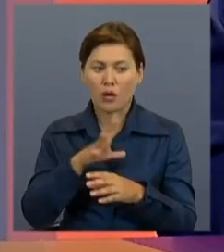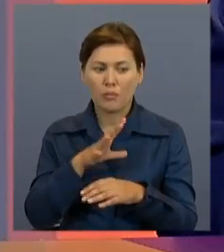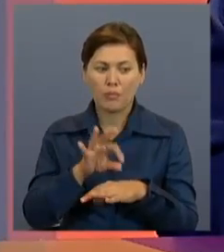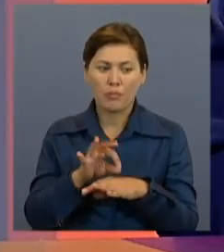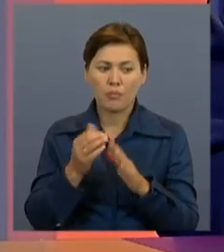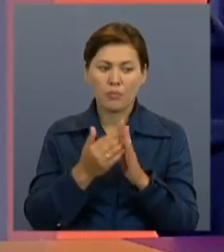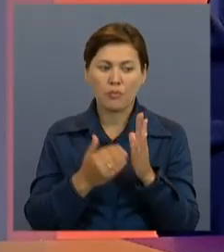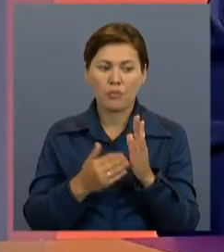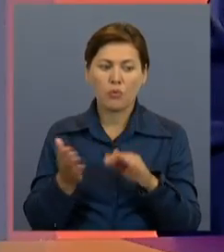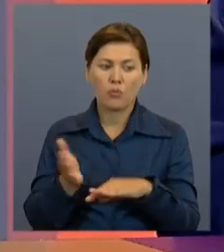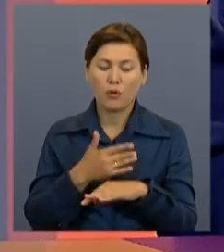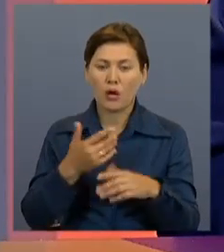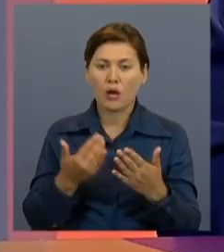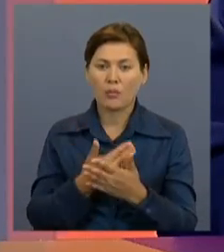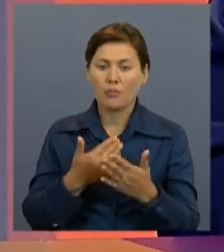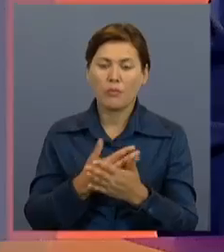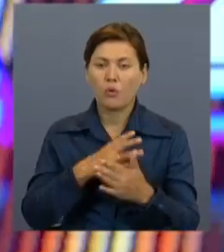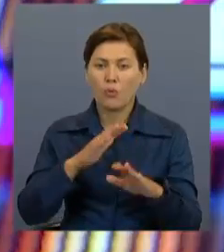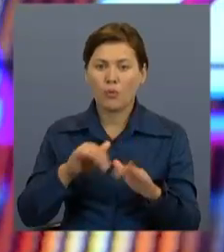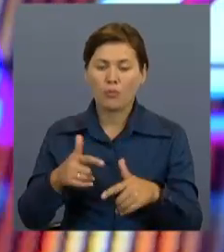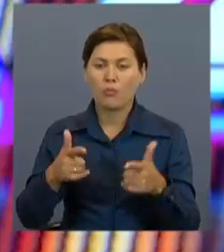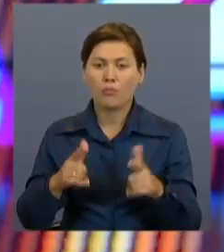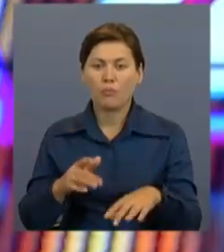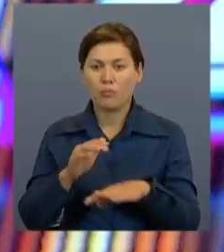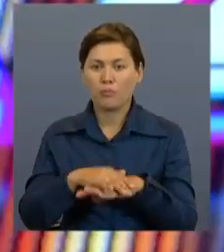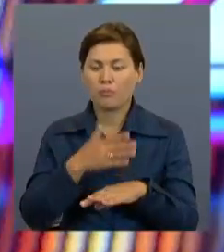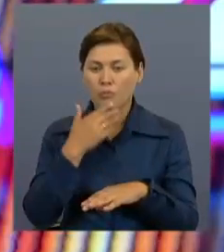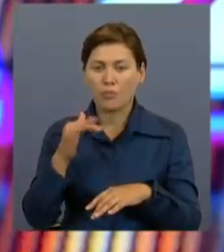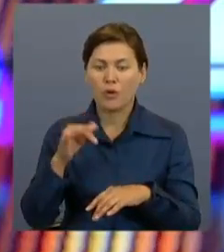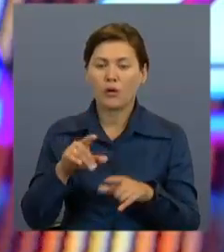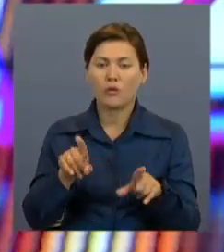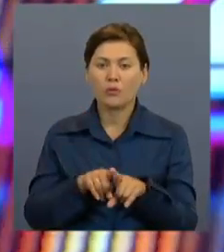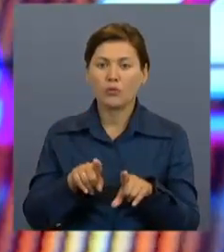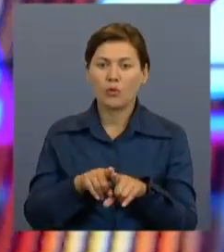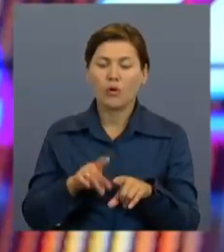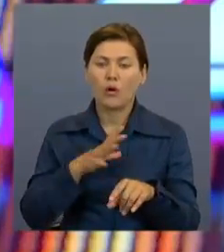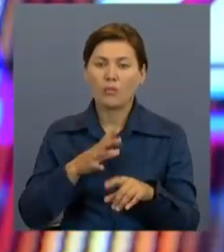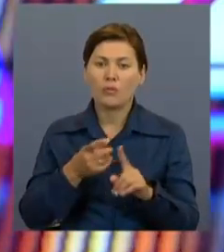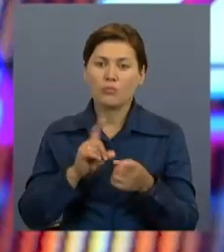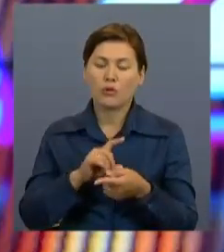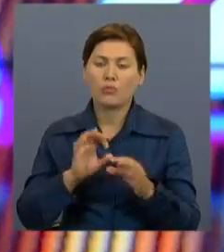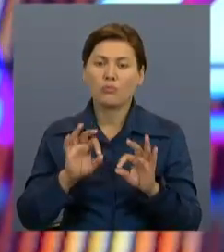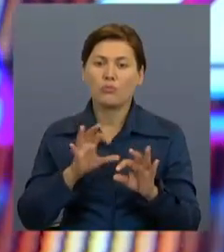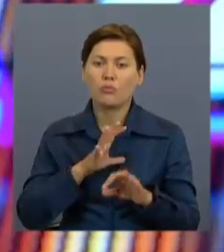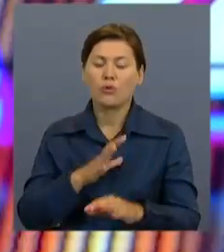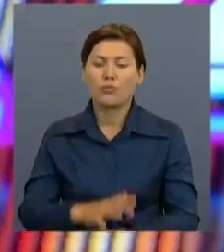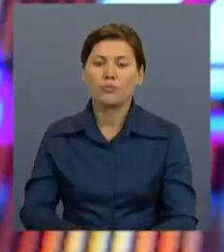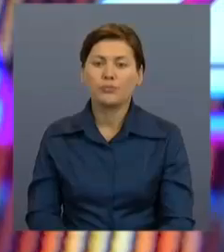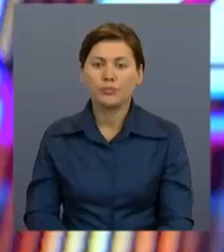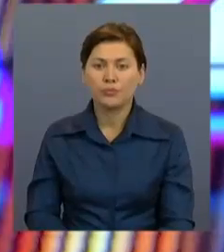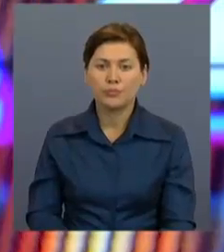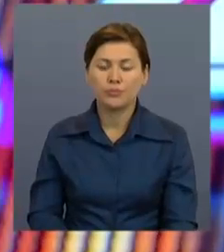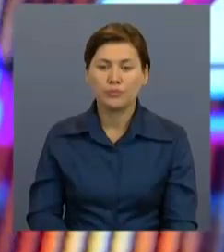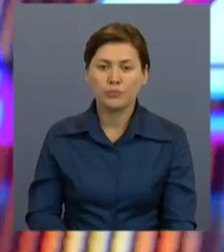сырқаттар тізімінен алынып тасталды деген ақпарат шықты да, артынша расталған жоқ. Бірақ оңтайландыру болады деді, осын түсіндіріп берсеңіз.